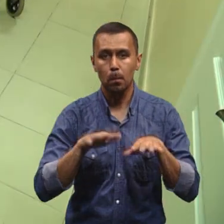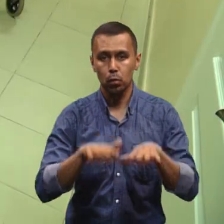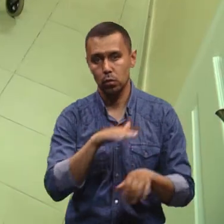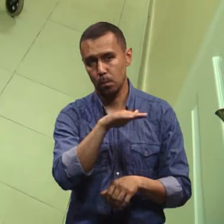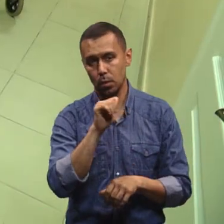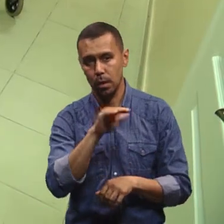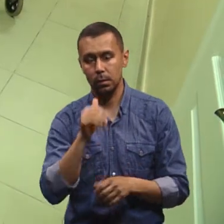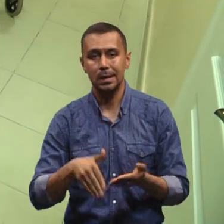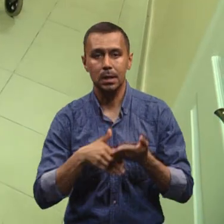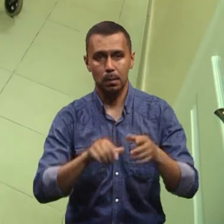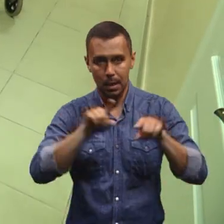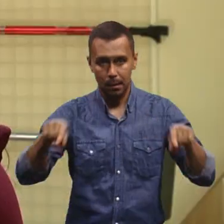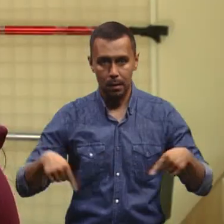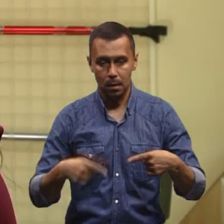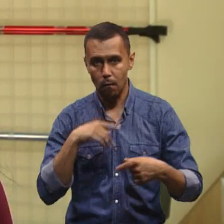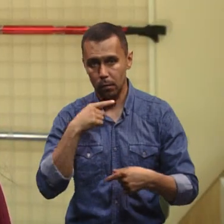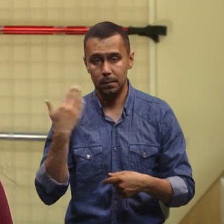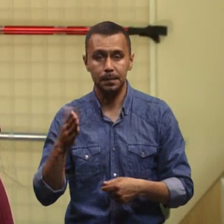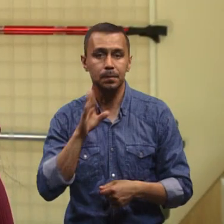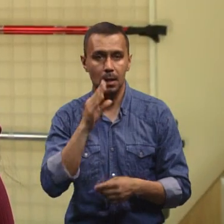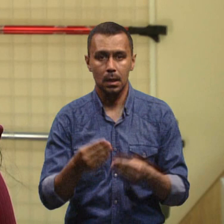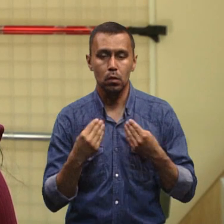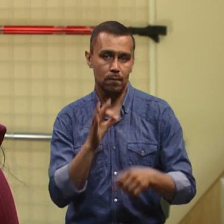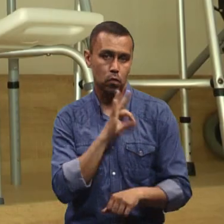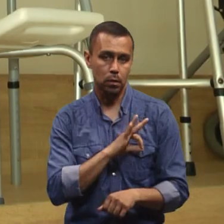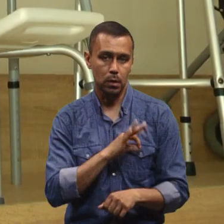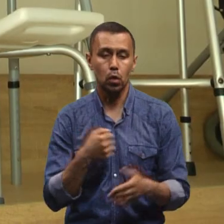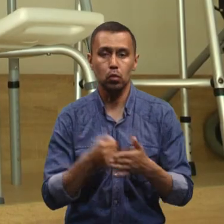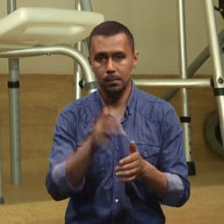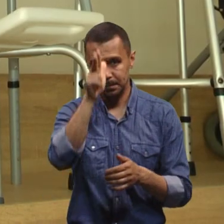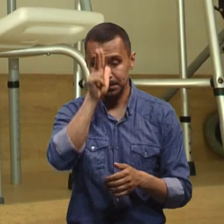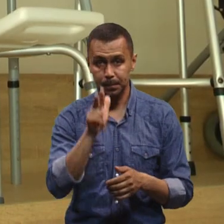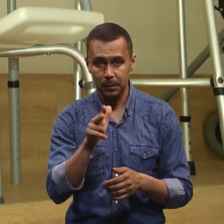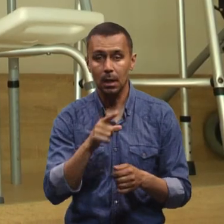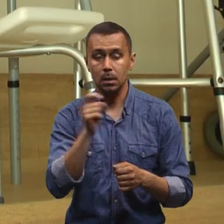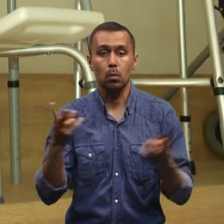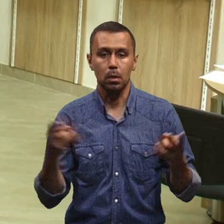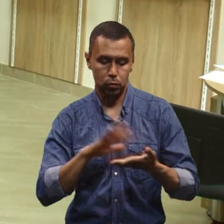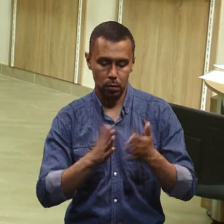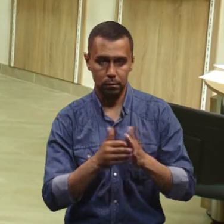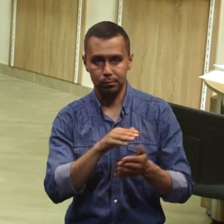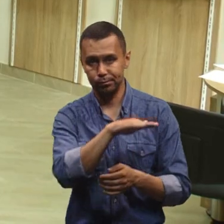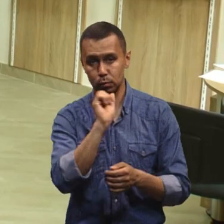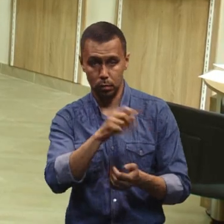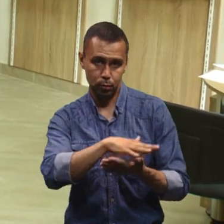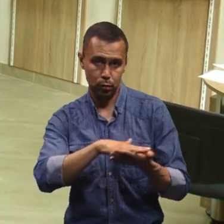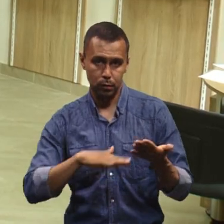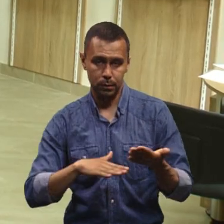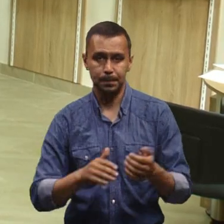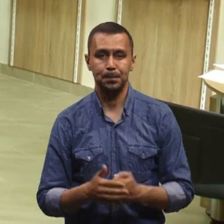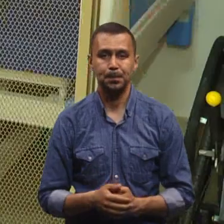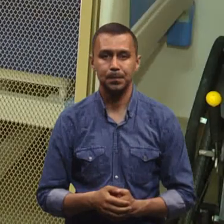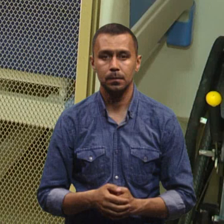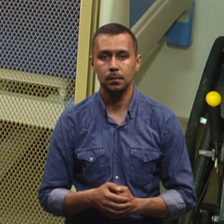прокату. Засоби реабілітації, за словами Тетяни Вовчемис, дають у користування до 3 місяців. За потреби договір прокату можна продовжити.